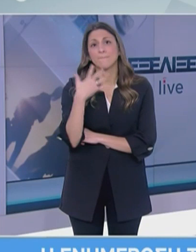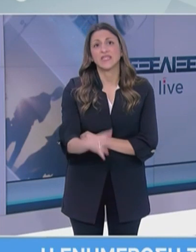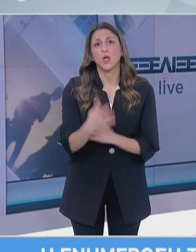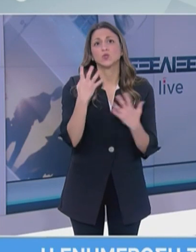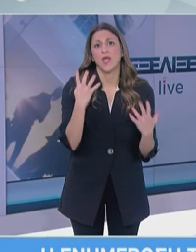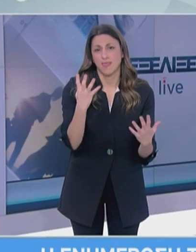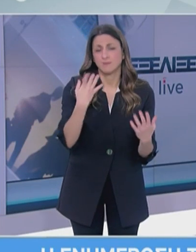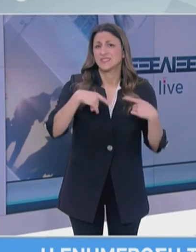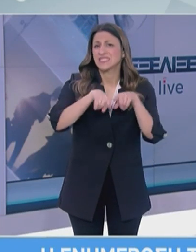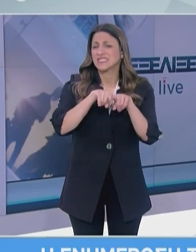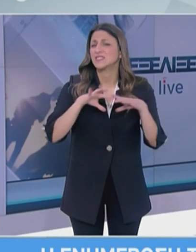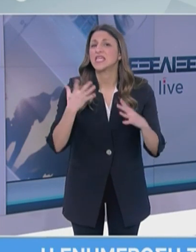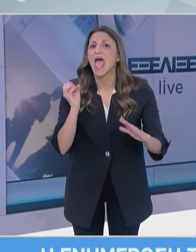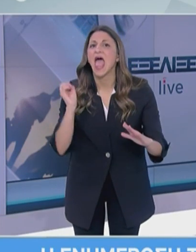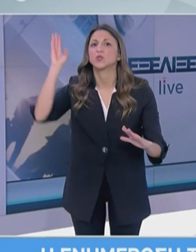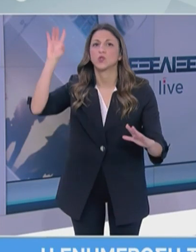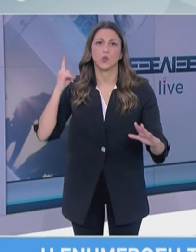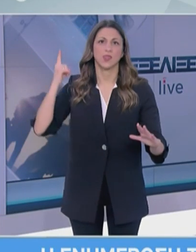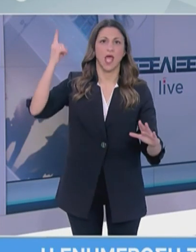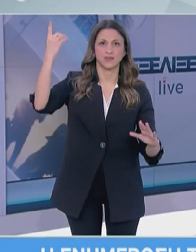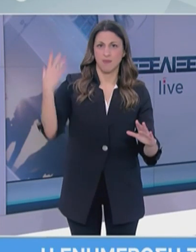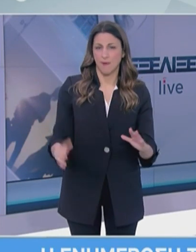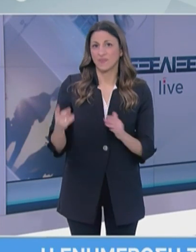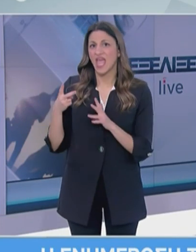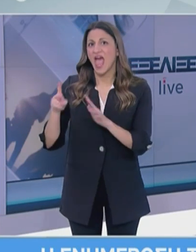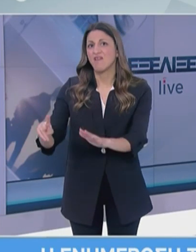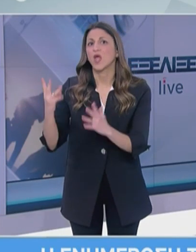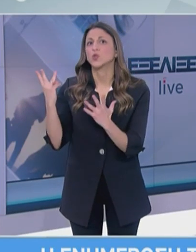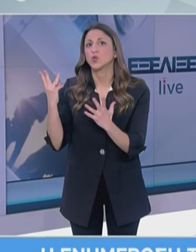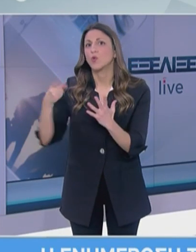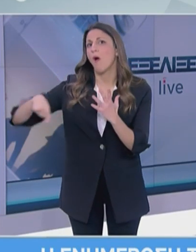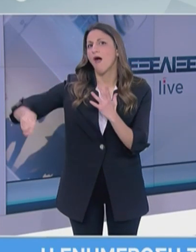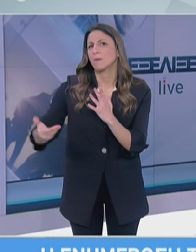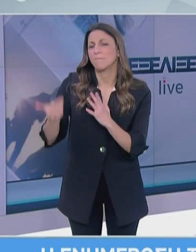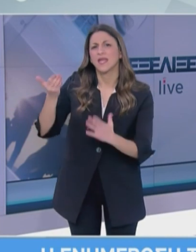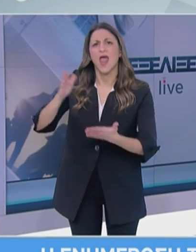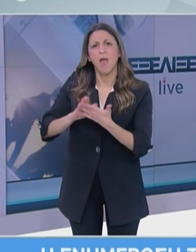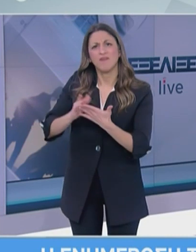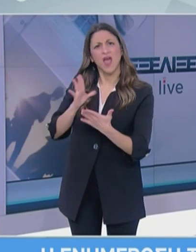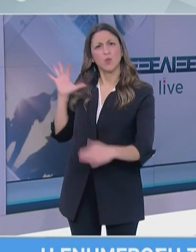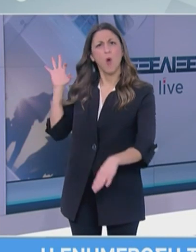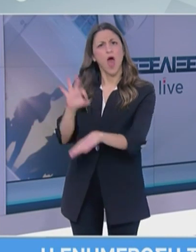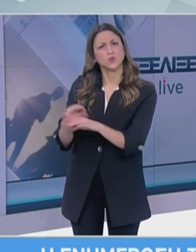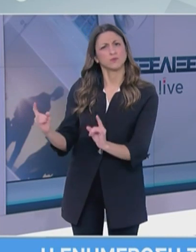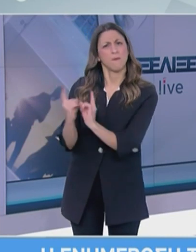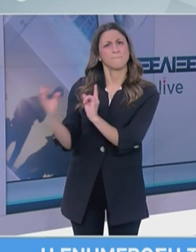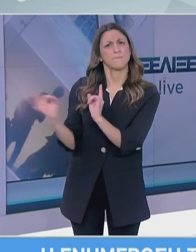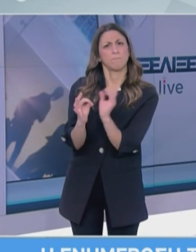509 θεωρούνται σχετιζόμενα με ταξίδι από το εξωτερικό και 708 είναι σχετιζόμενα με ήδη γνωστό κρούσμα.